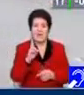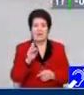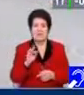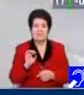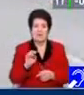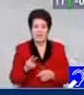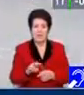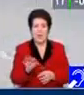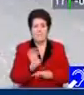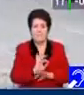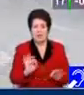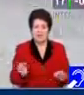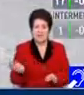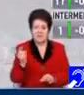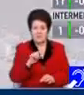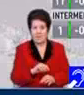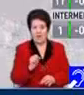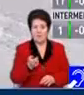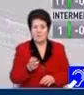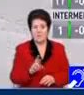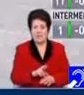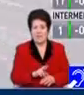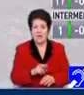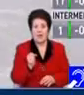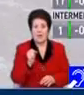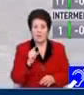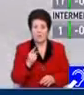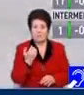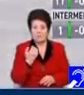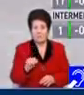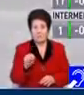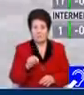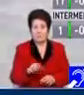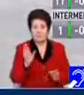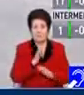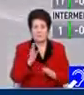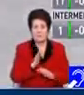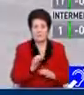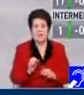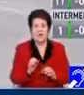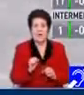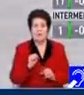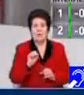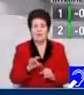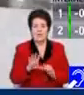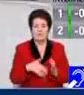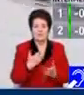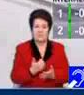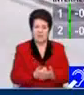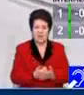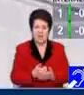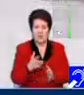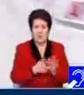un parcurs perfect și a năruit speranțele austriecilor. Cu a 11-a victorie în acest sezon, Șifrin domină autoritar ierarhia generală cu un avans